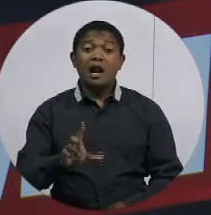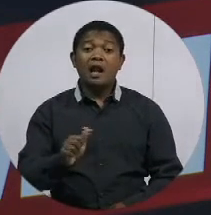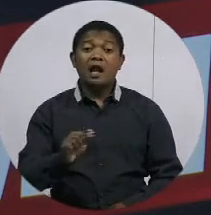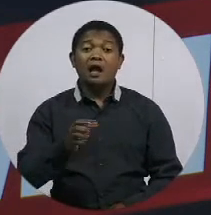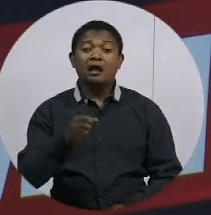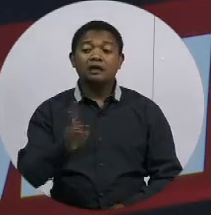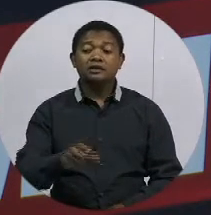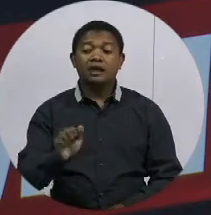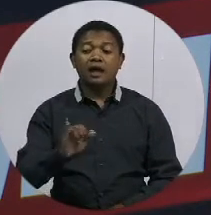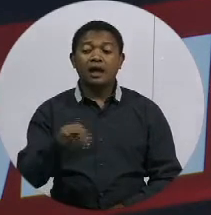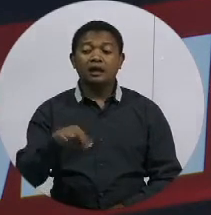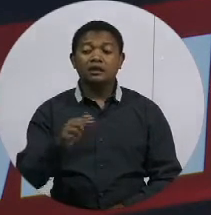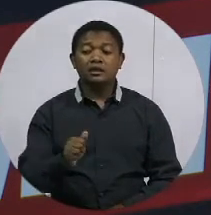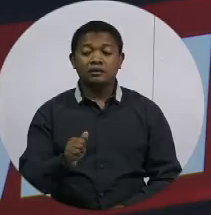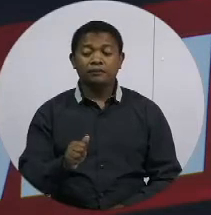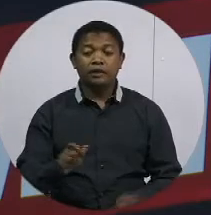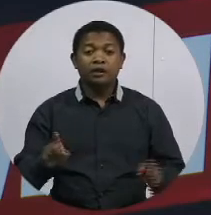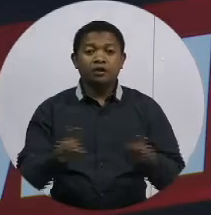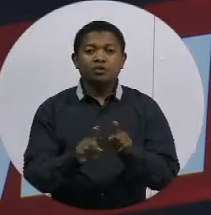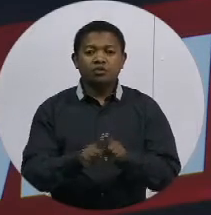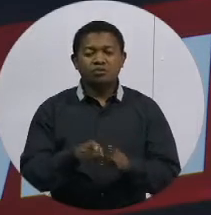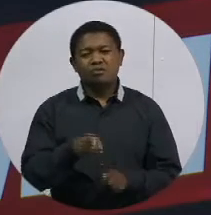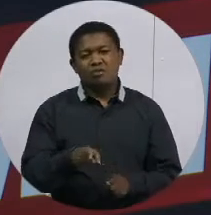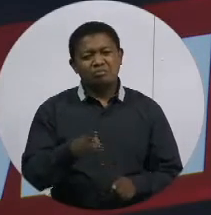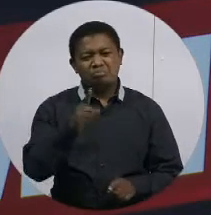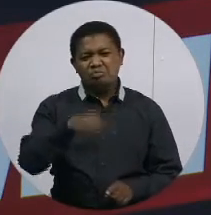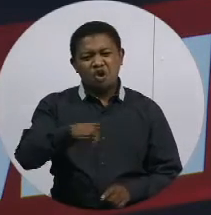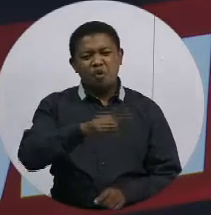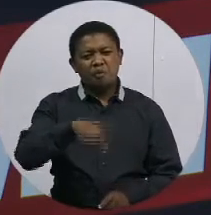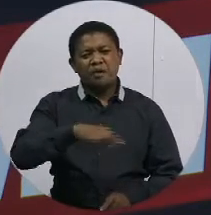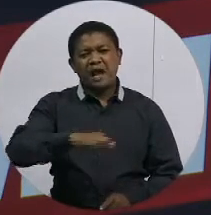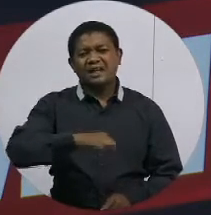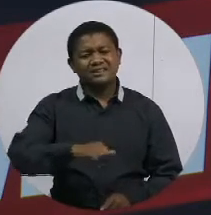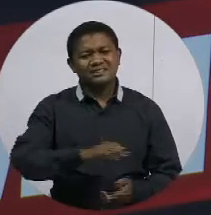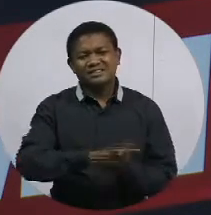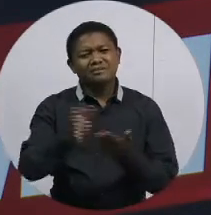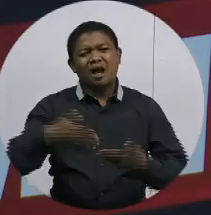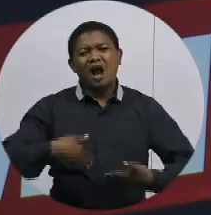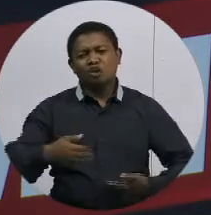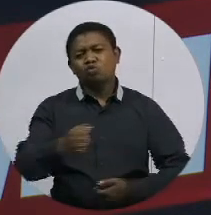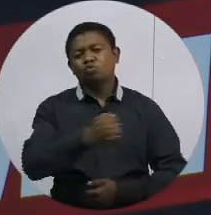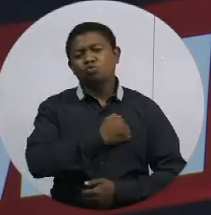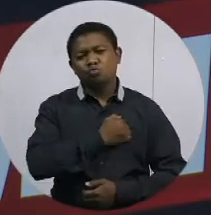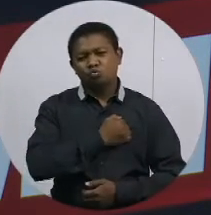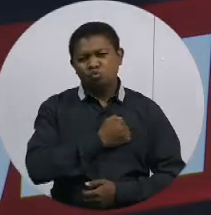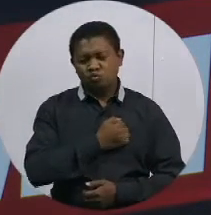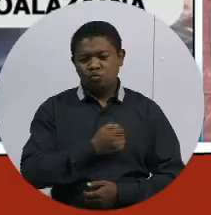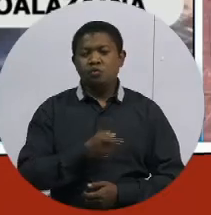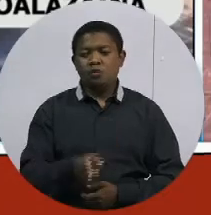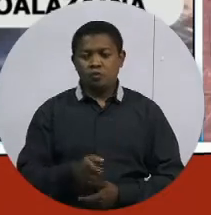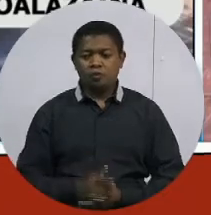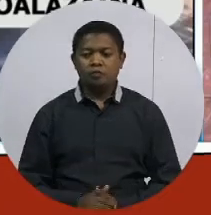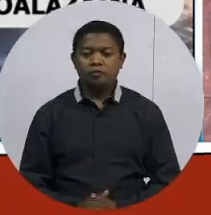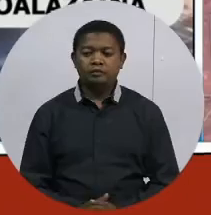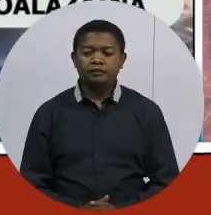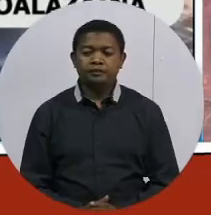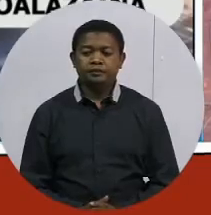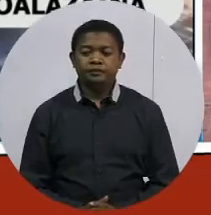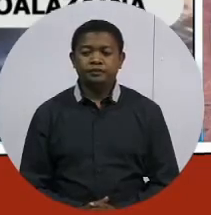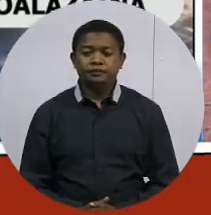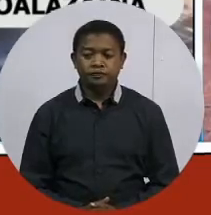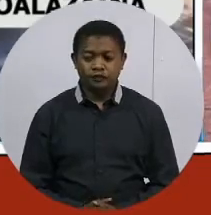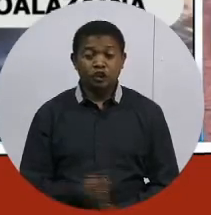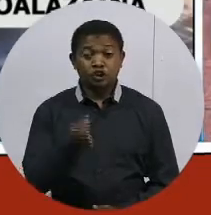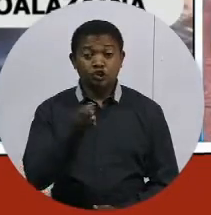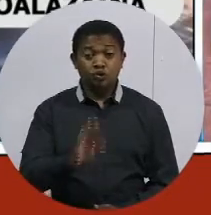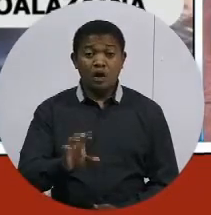tsy misitraka araka ny tokony ho izin'ny zony moa ireo mpiasa ireo. Miora Vatosoa fetrany irindra samy manana. Mitaraina ireo